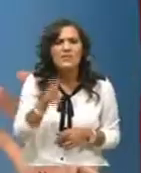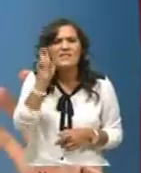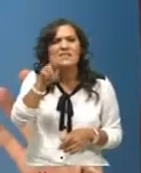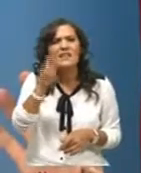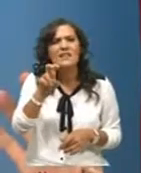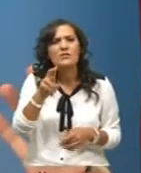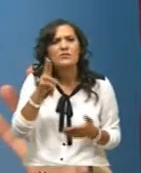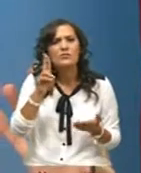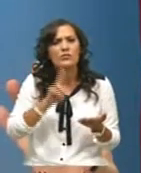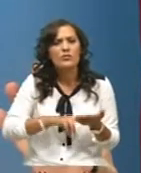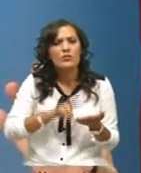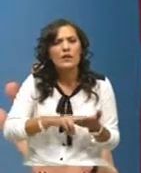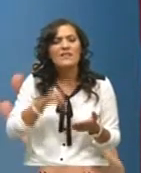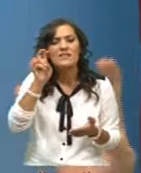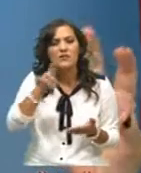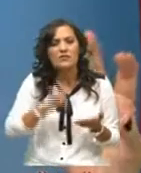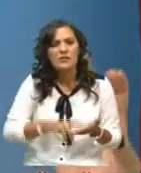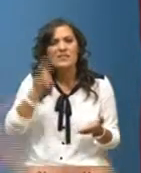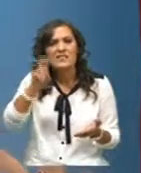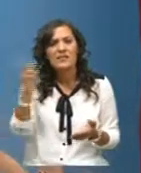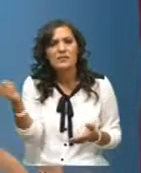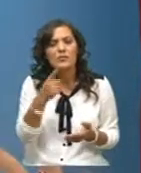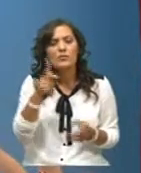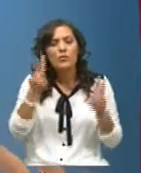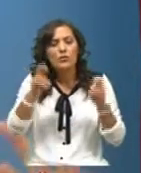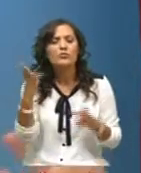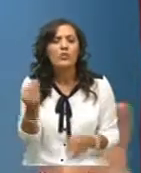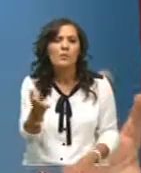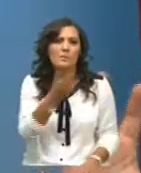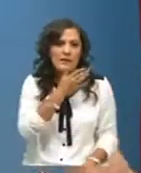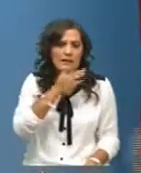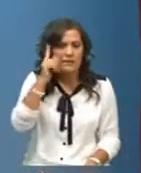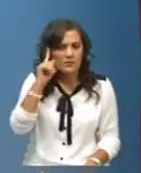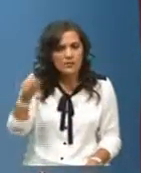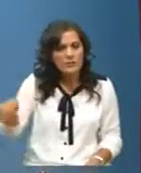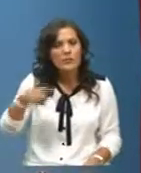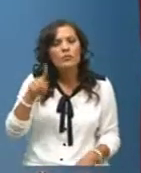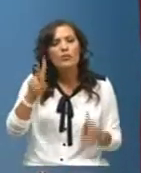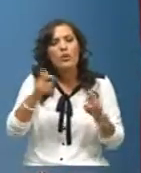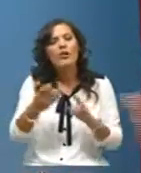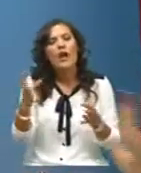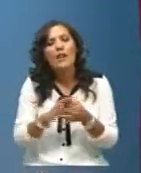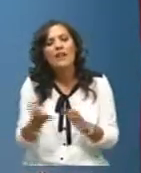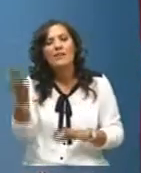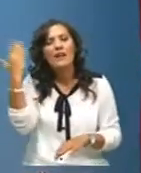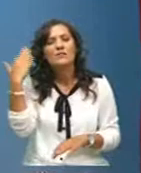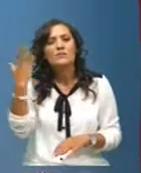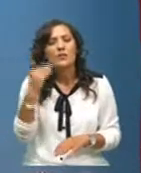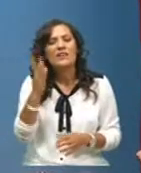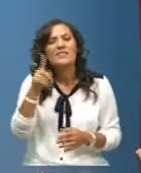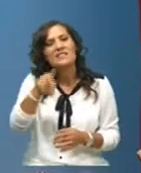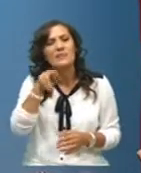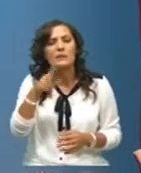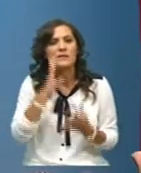sekiz üye dediniz nefis üyenin 8'inde bu konuda çok bilinçli Hatta belki de bu konuyla alakalı geçmişi olan sizin gibi